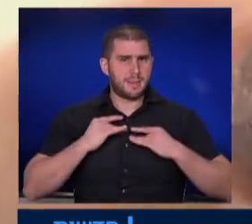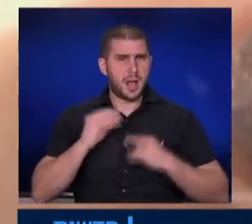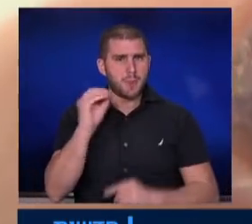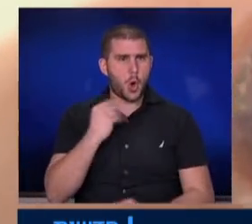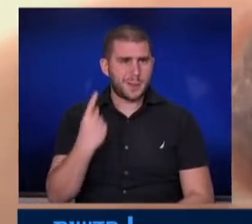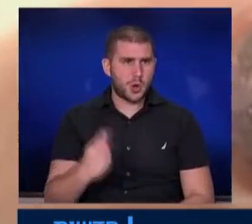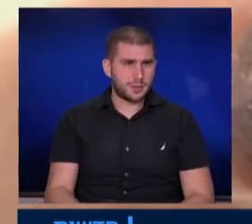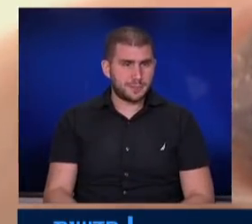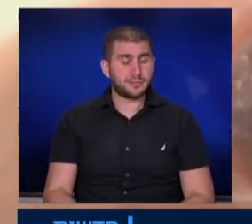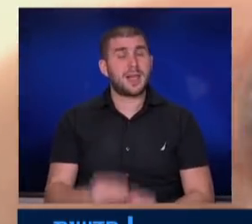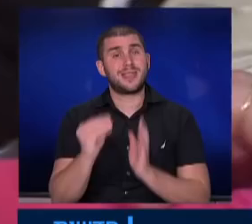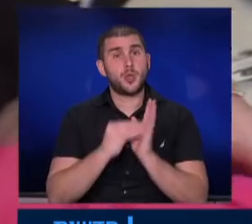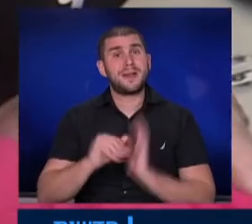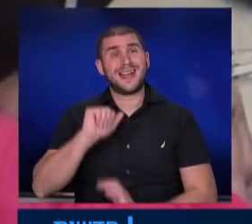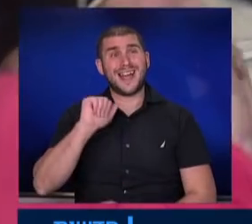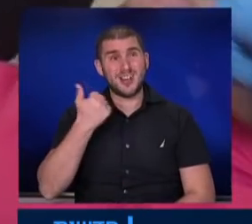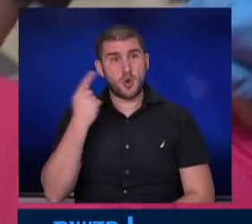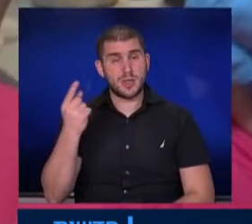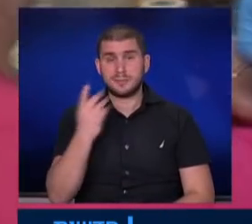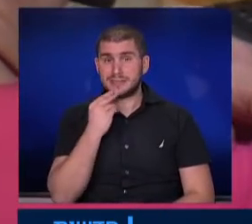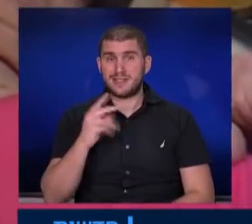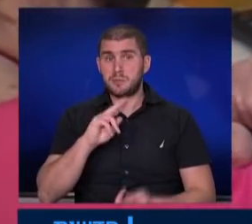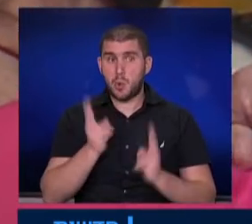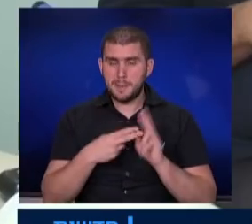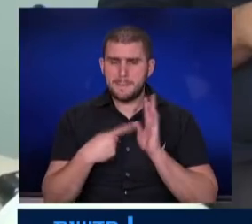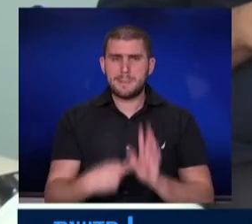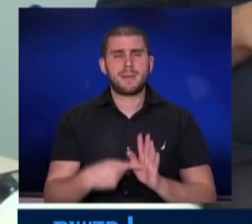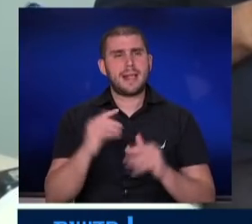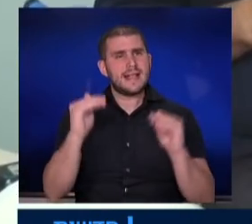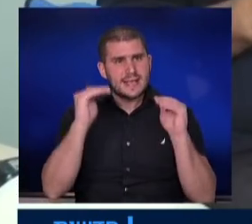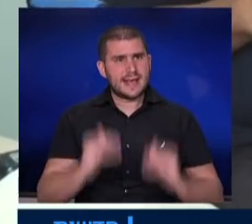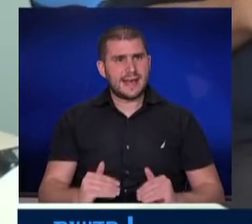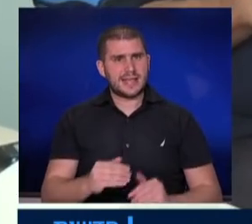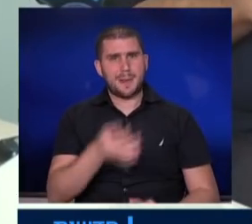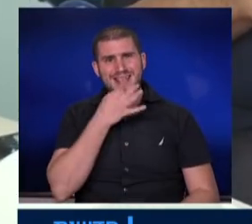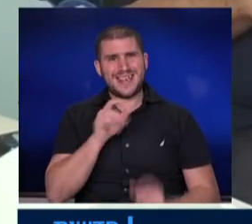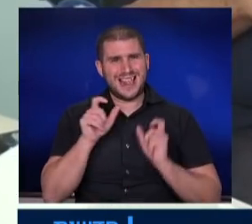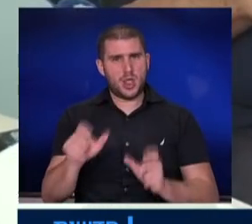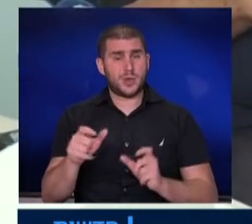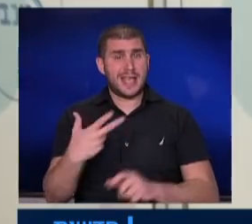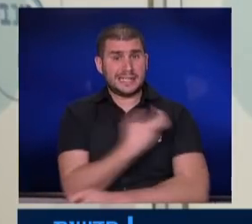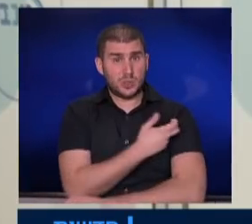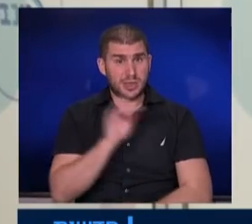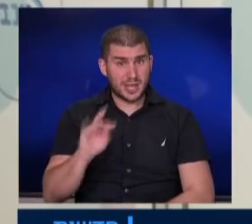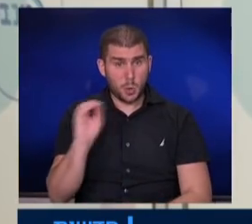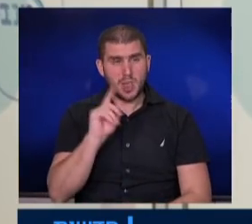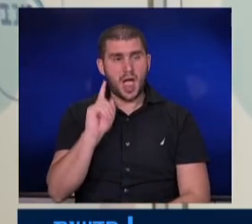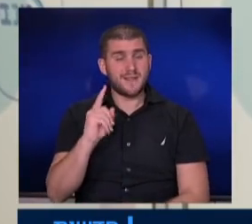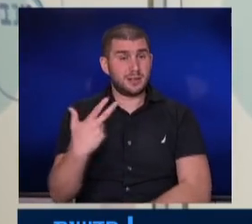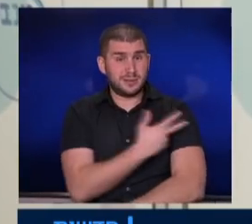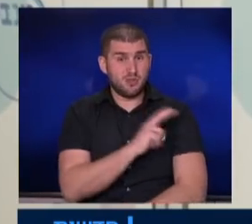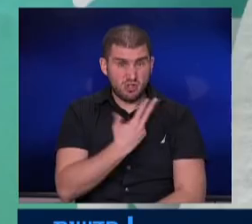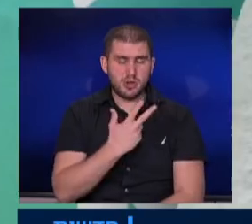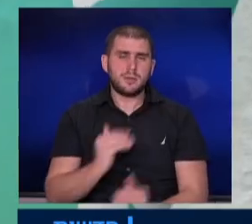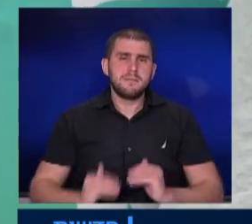באומיקרון. הנתונים הראשונים שנאספים בישראל ובעולם מצביעים אמנם על ירידה ביעילות החיסון מול האומיקרון, ולמרים כי מנת בוסטר מעלה את